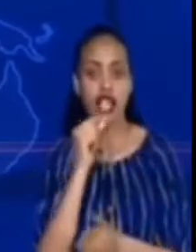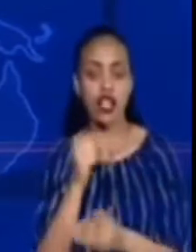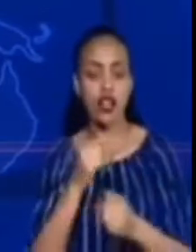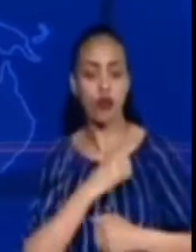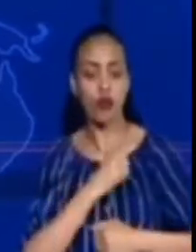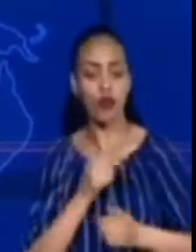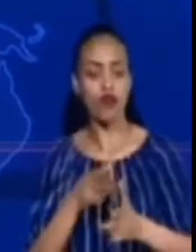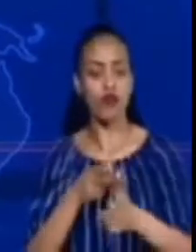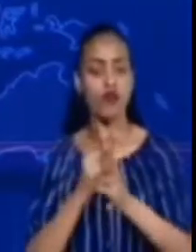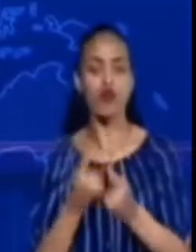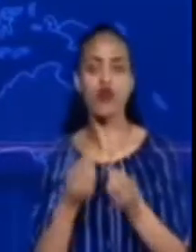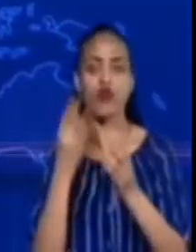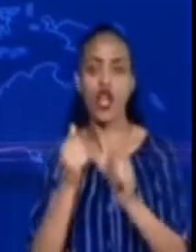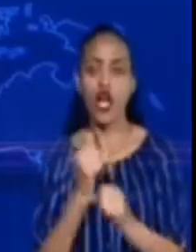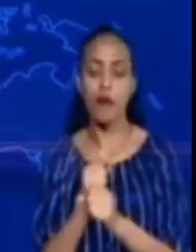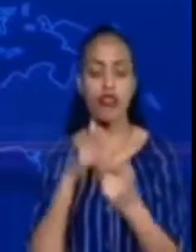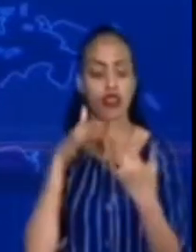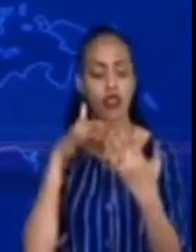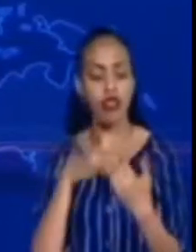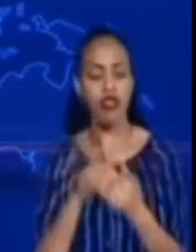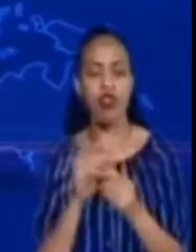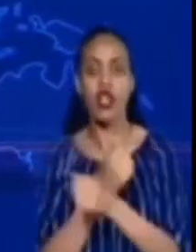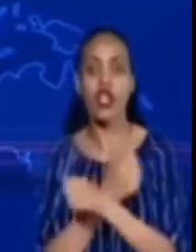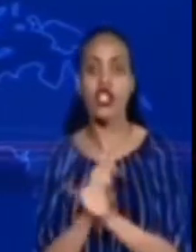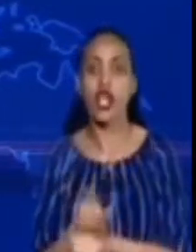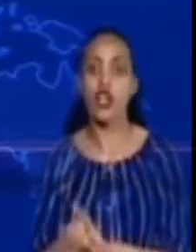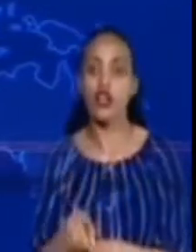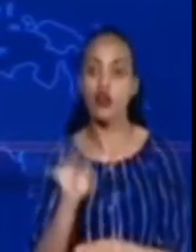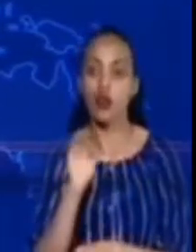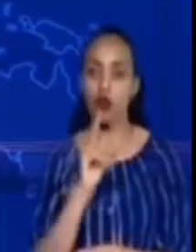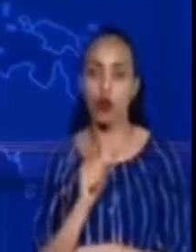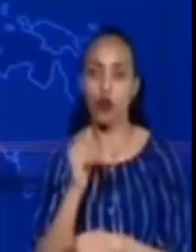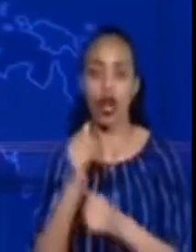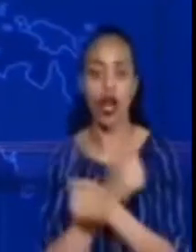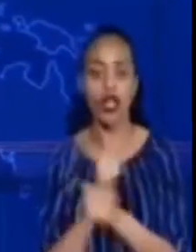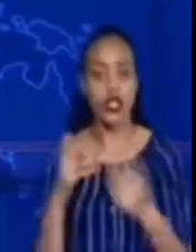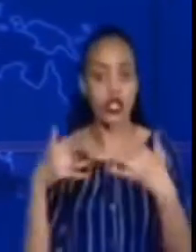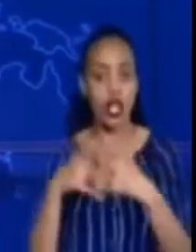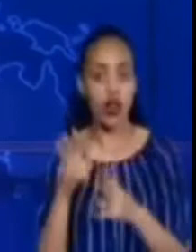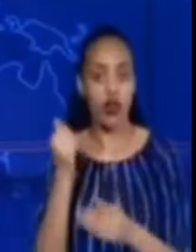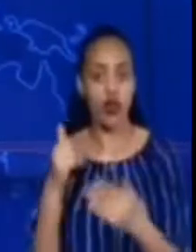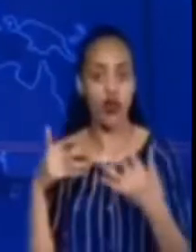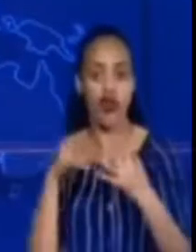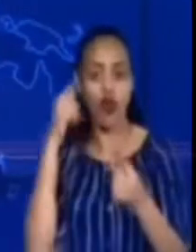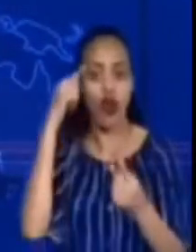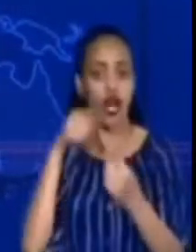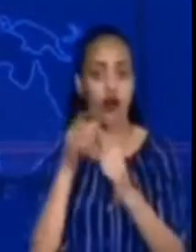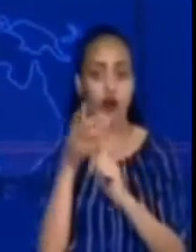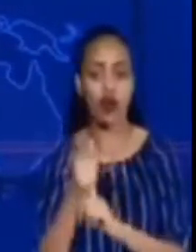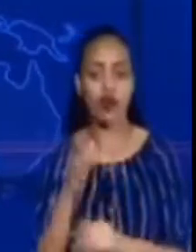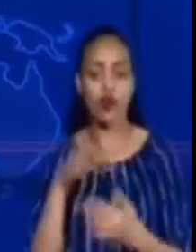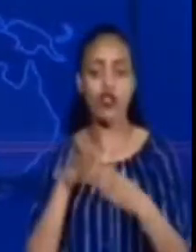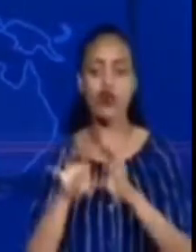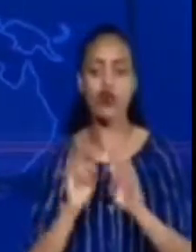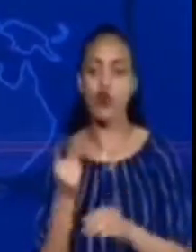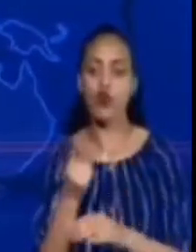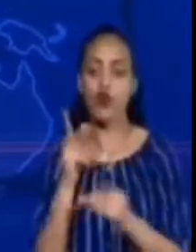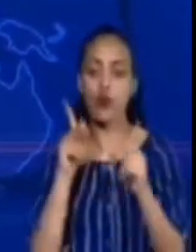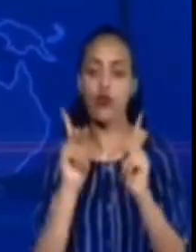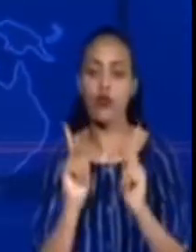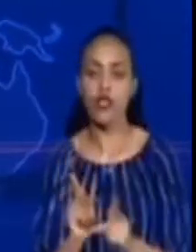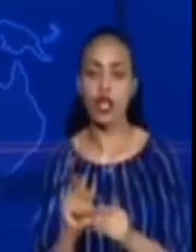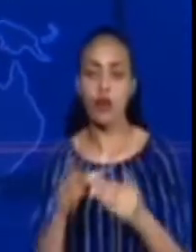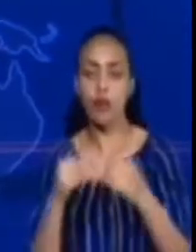አደረጋችሁ? ጀበሉ ምን አደረጋችሁ? እስር ቤት እያለ እኮ ክርስቲያን ሙስሊም ሳይል